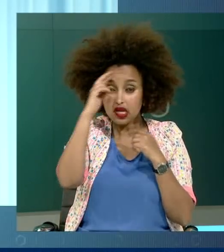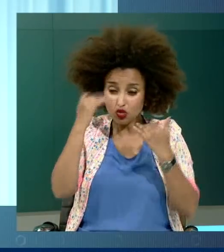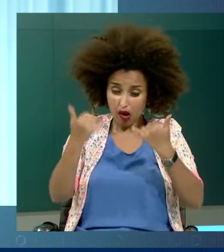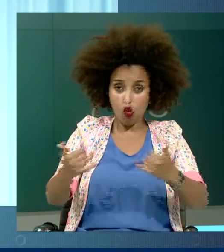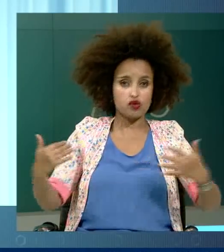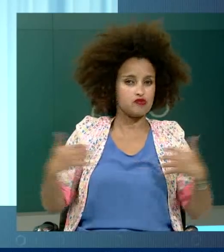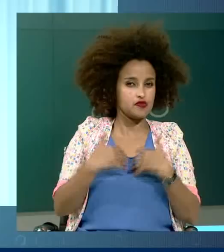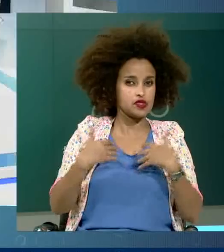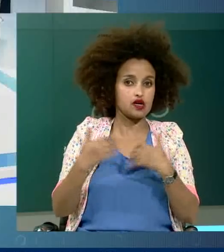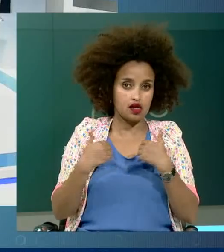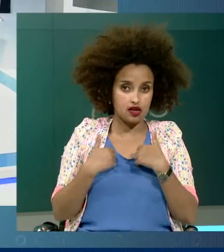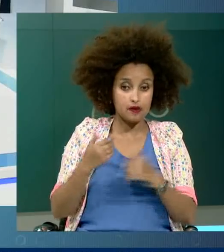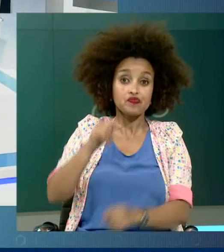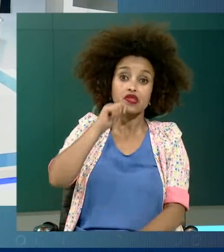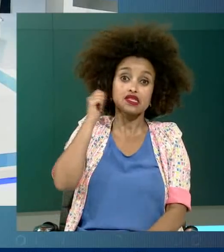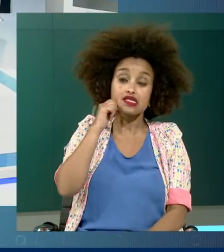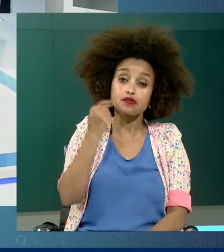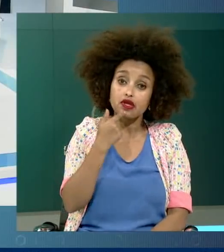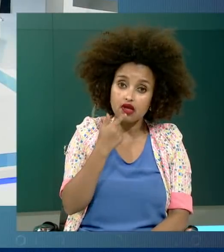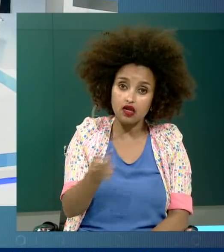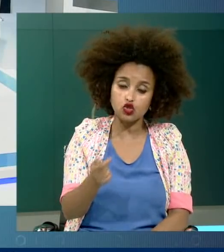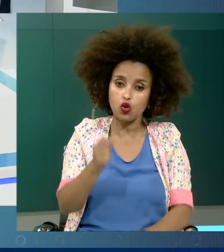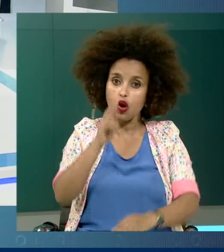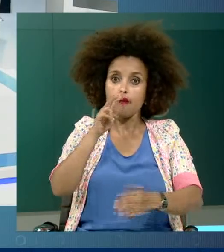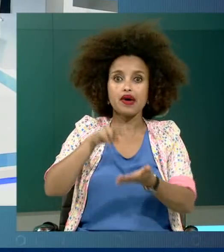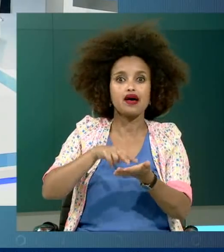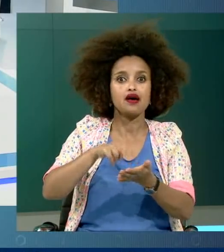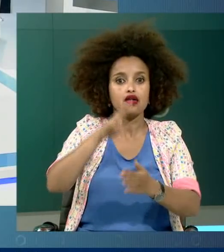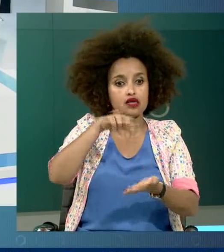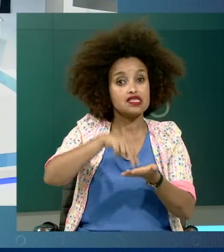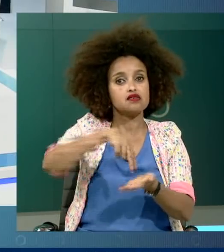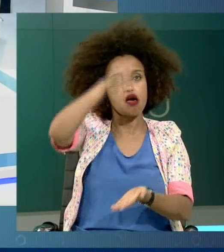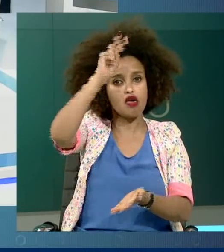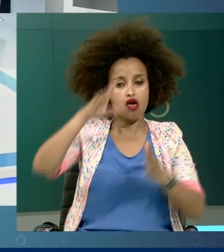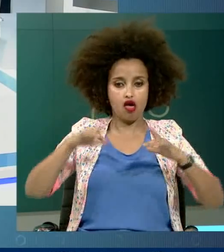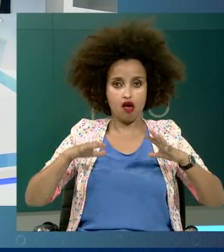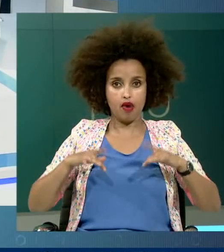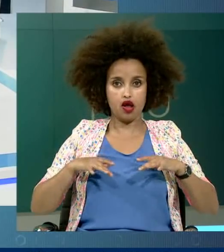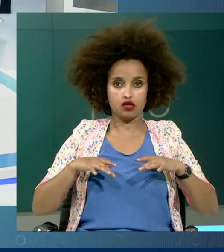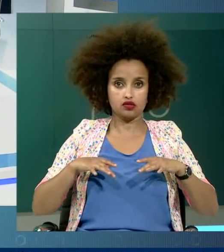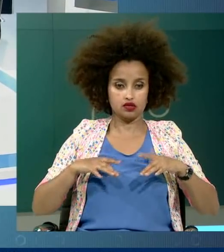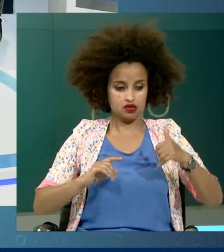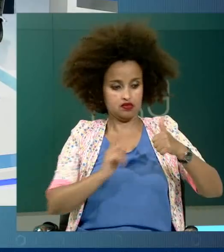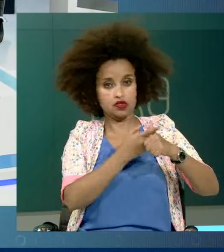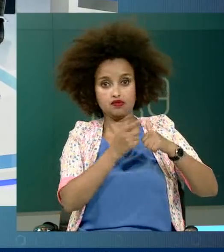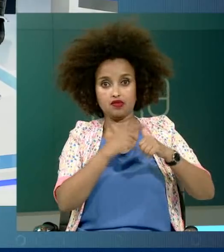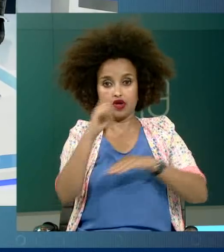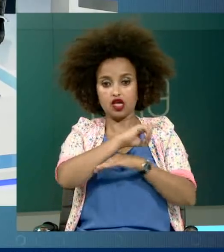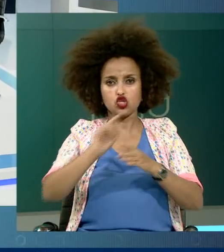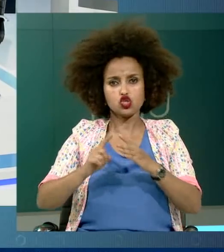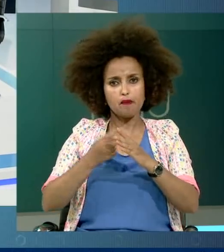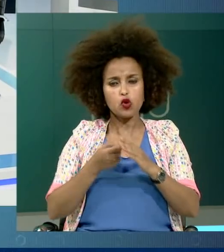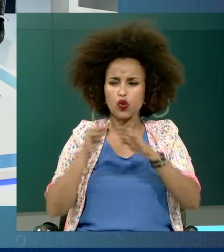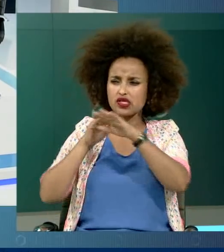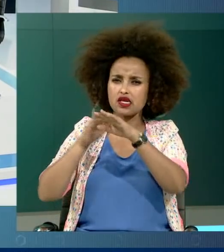ስጋት አለን። ቅድም ትዝብት እንዳለችው በትንሳኤ በዓል ዋዜማ ድረስ የመኪና ቅስቀሳዎችን ስንሰራ ነበር እና በዘዋወርንባቸው ቦታዎች ላይ